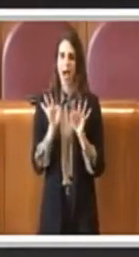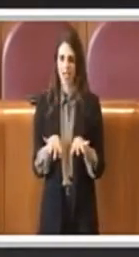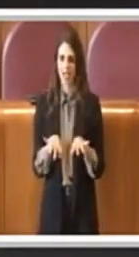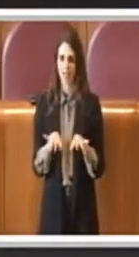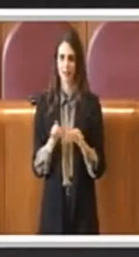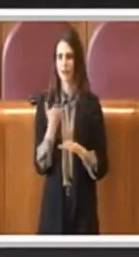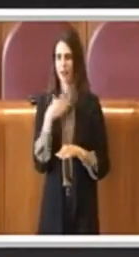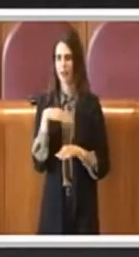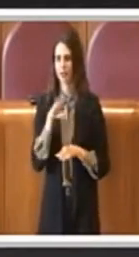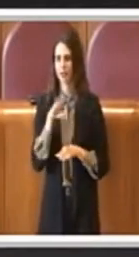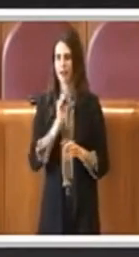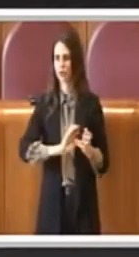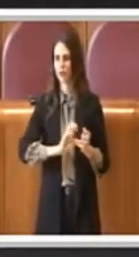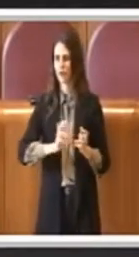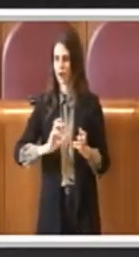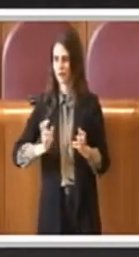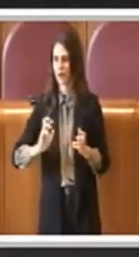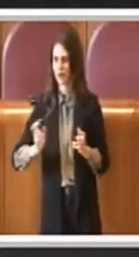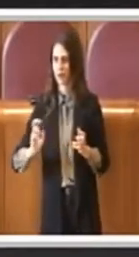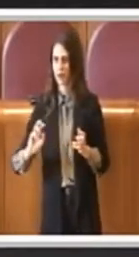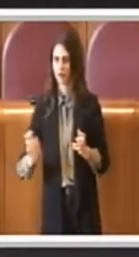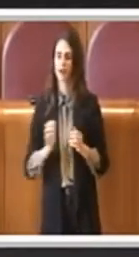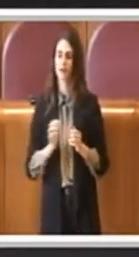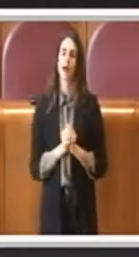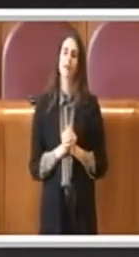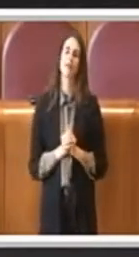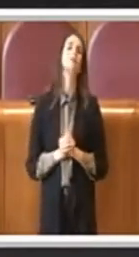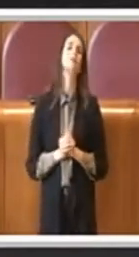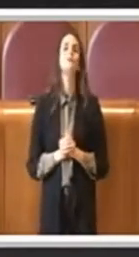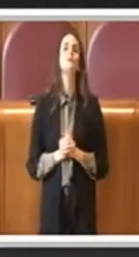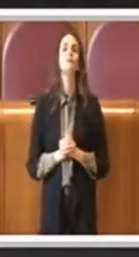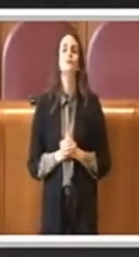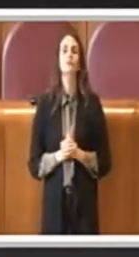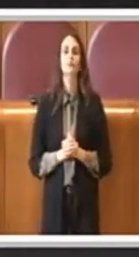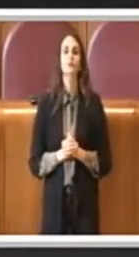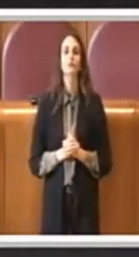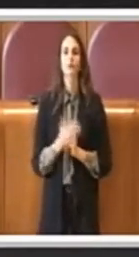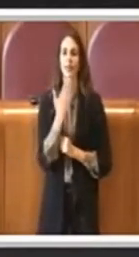ripeto, sia per l'utente che per chi conduce il veicolo. Grazie.